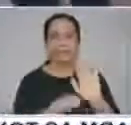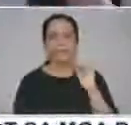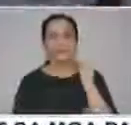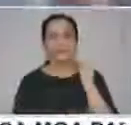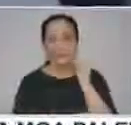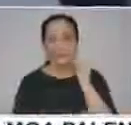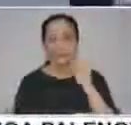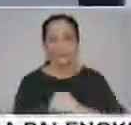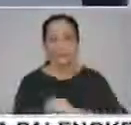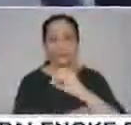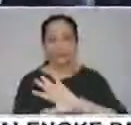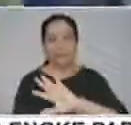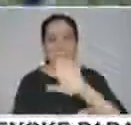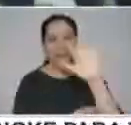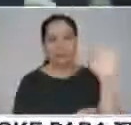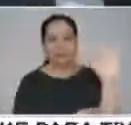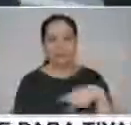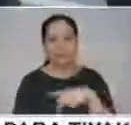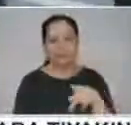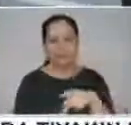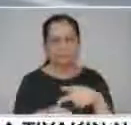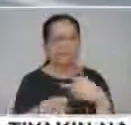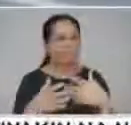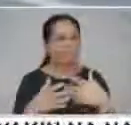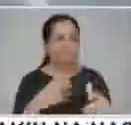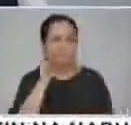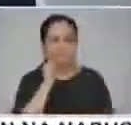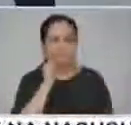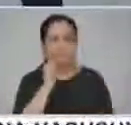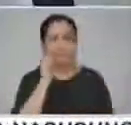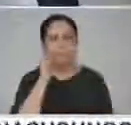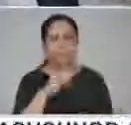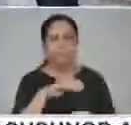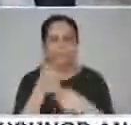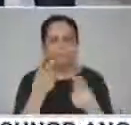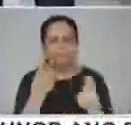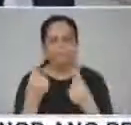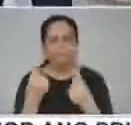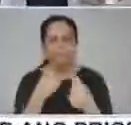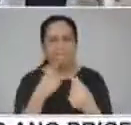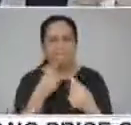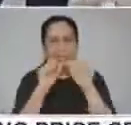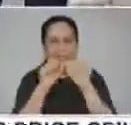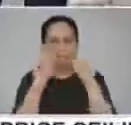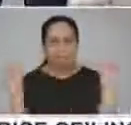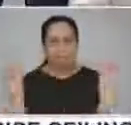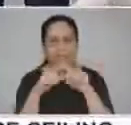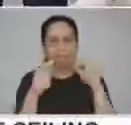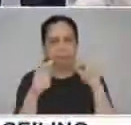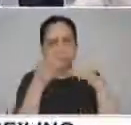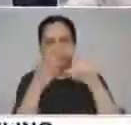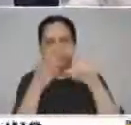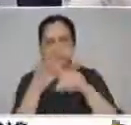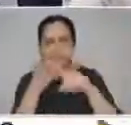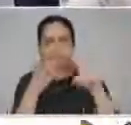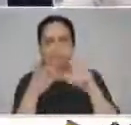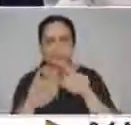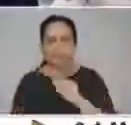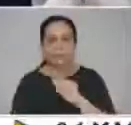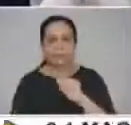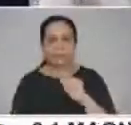Samantala, Dayan, ngayong umaga, hindi lang naman mga lumalabag sa health protocols ang hinuhuli ng IAC, pati na ang mga modern